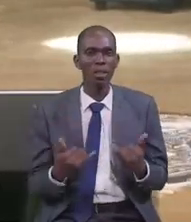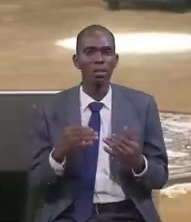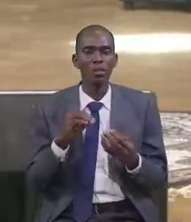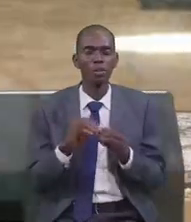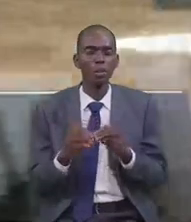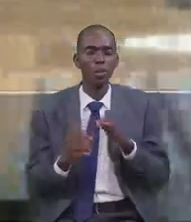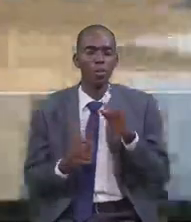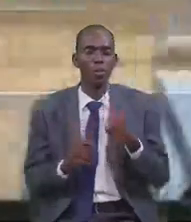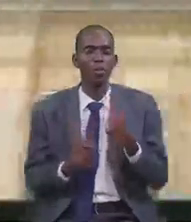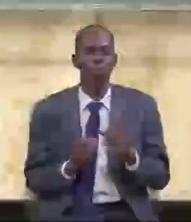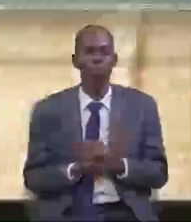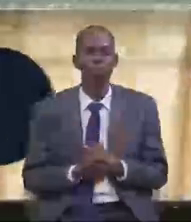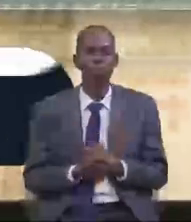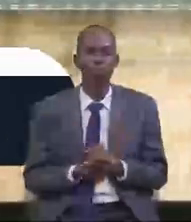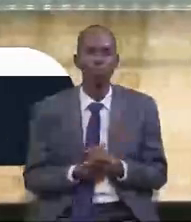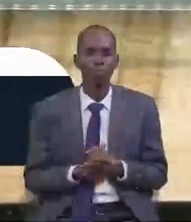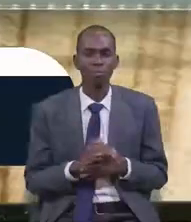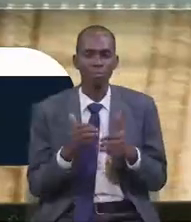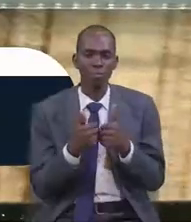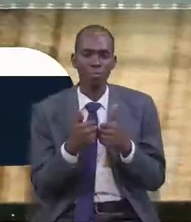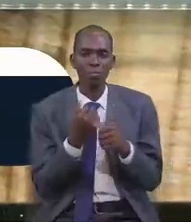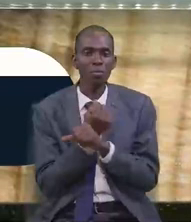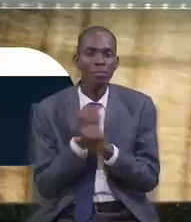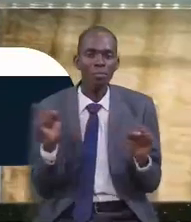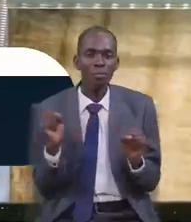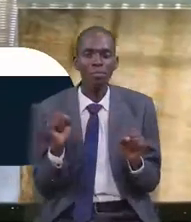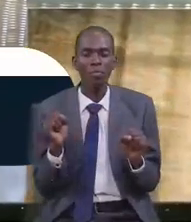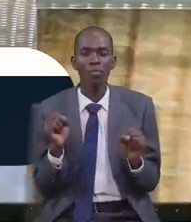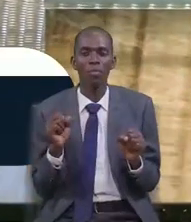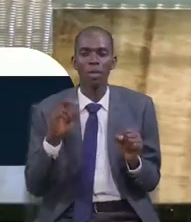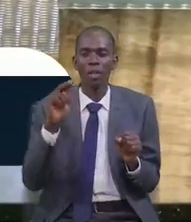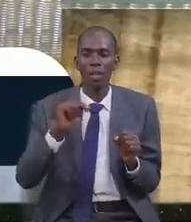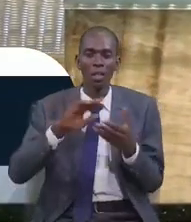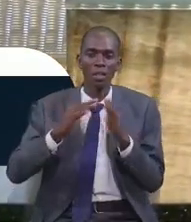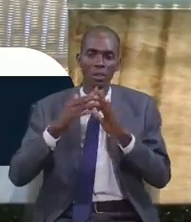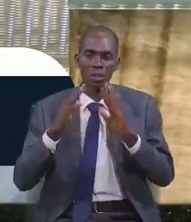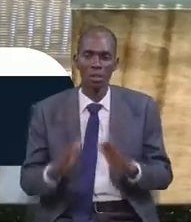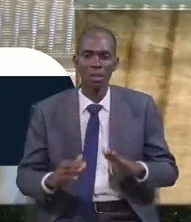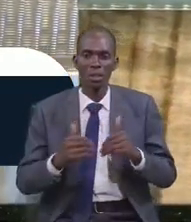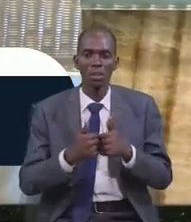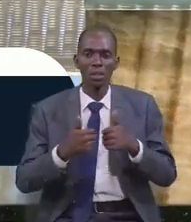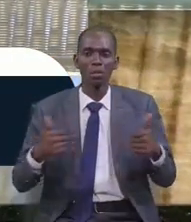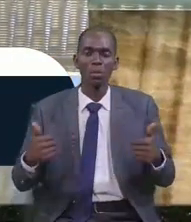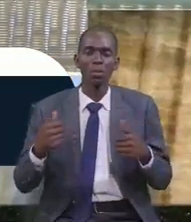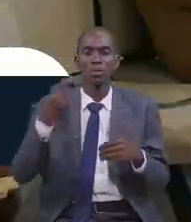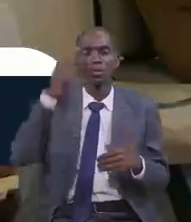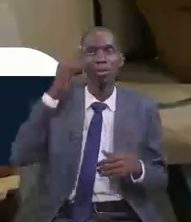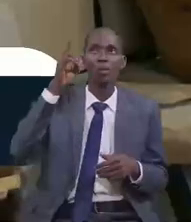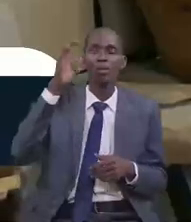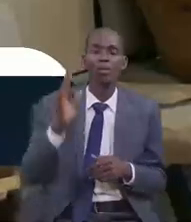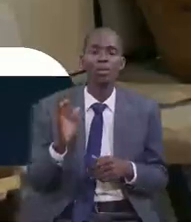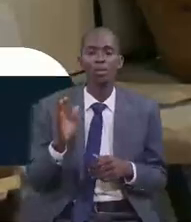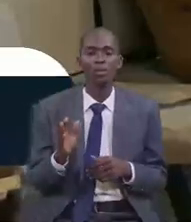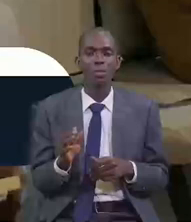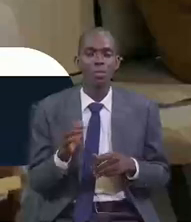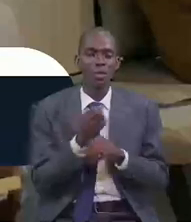les Nazaréens sauvés, mis à part pour Dieu. Mis à part, les Nazaréens sauvés, mis à part pour